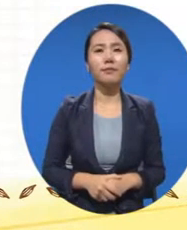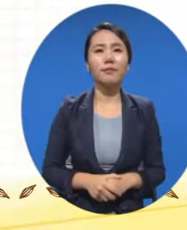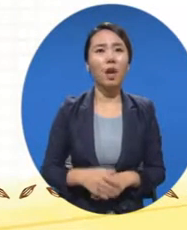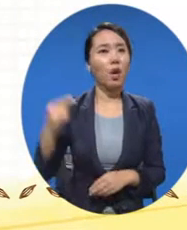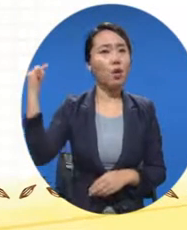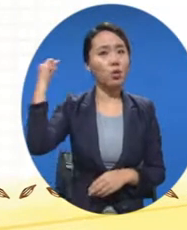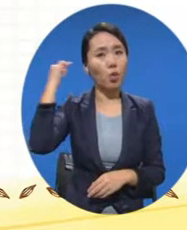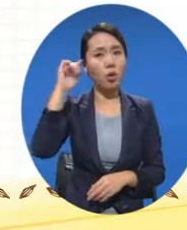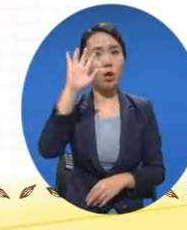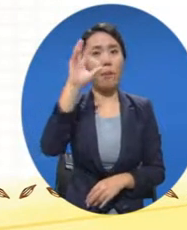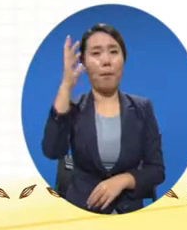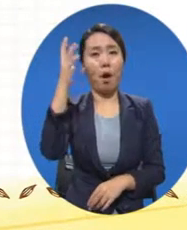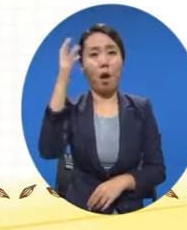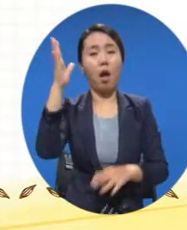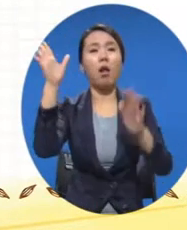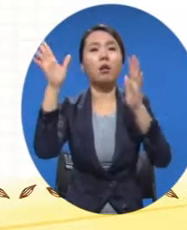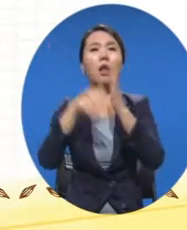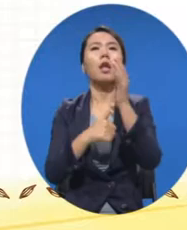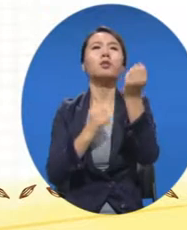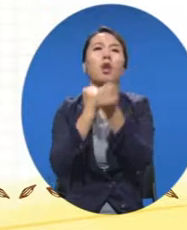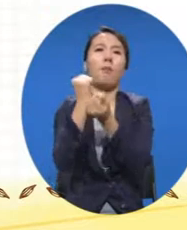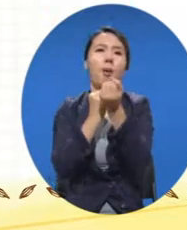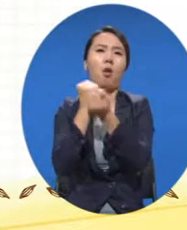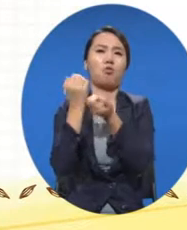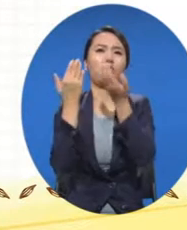소음이나 경보가 울릴 때는 꼭 설명해주고,